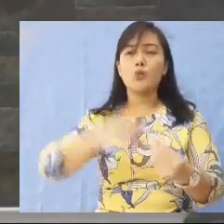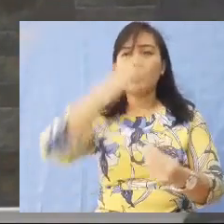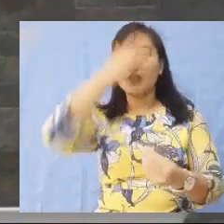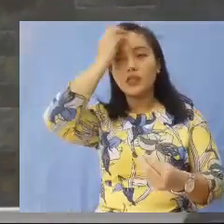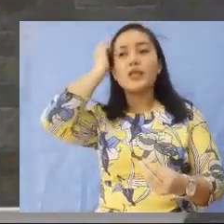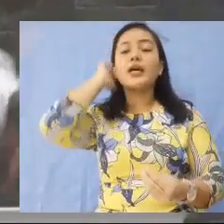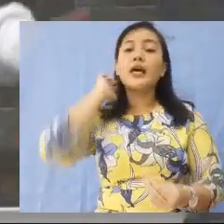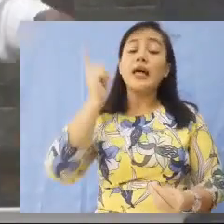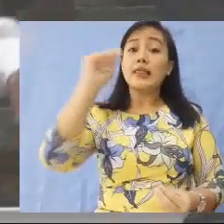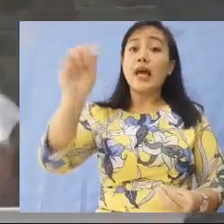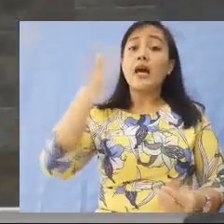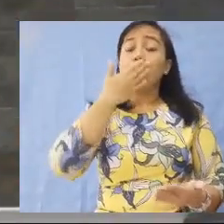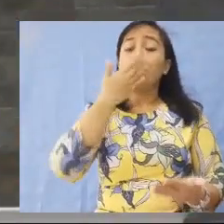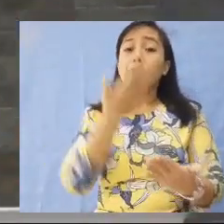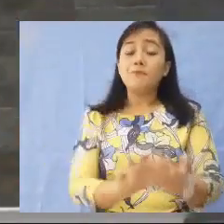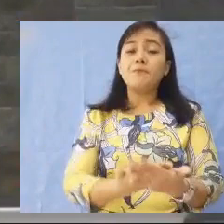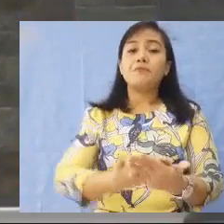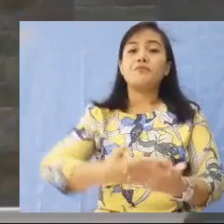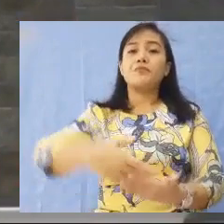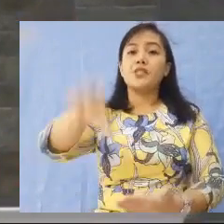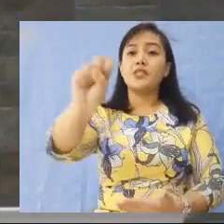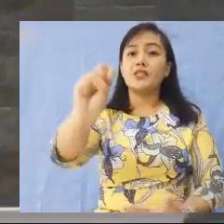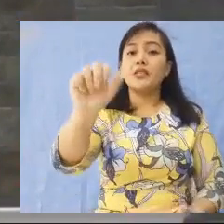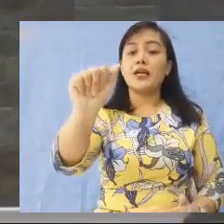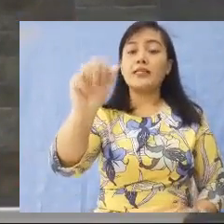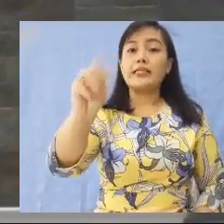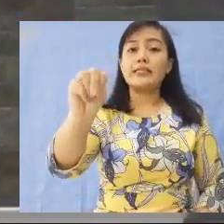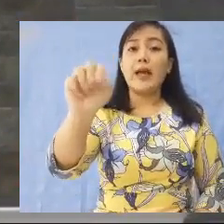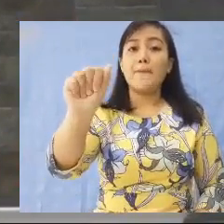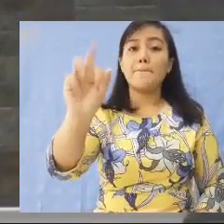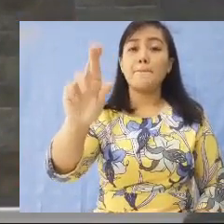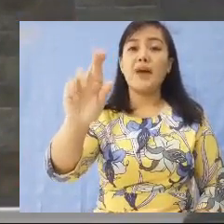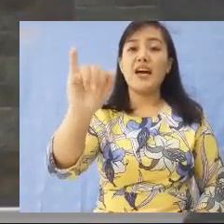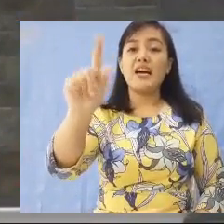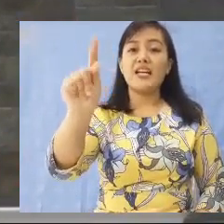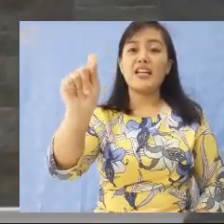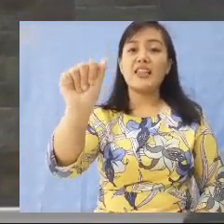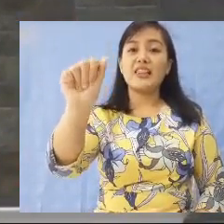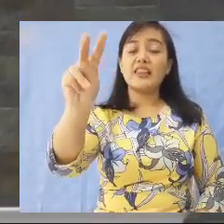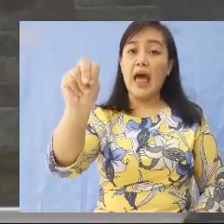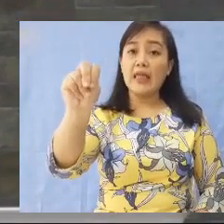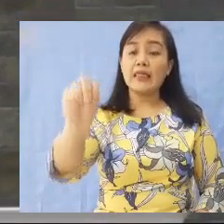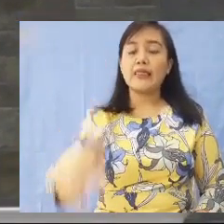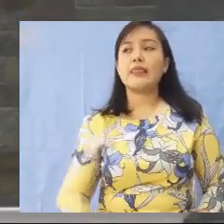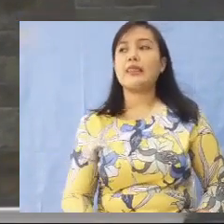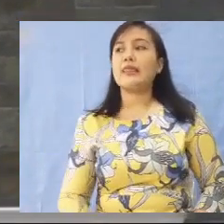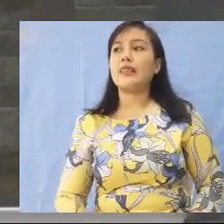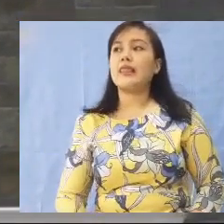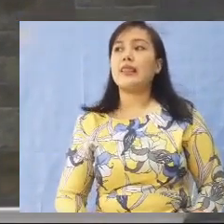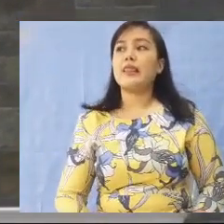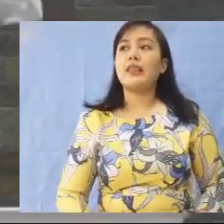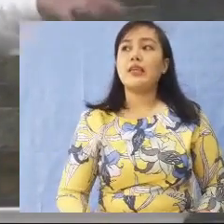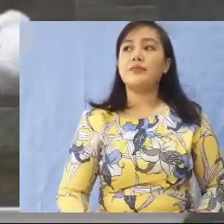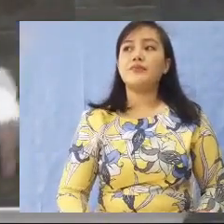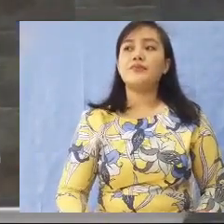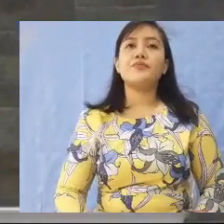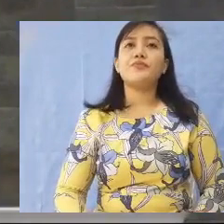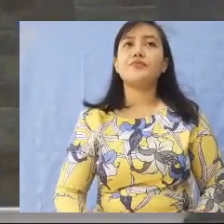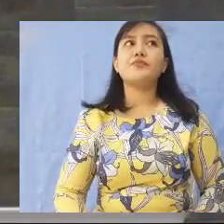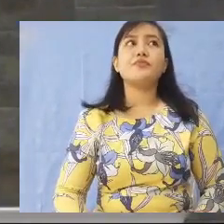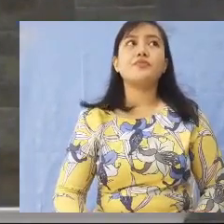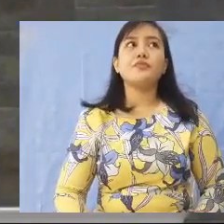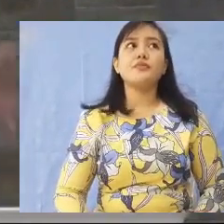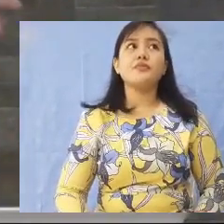yun eh. Eh yung mga priest, hindi sila pwedeng humawak ng patay. Whether patay na hayop o patay na tao, hindi sila pwedeng